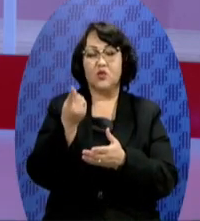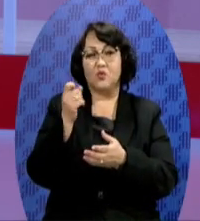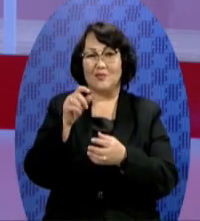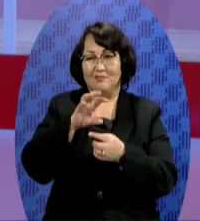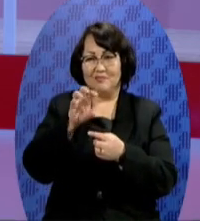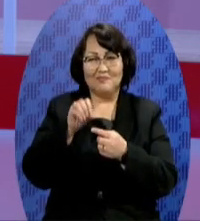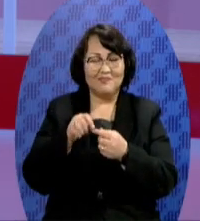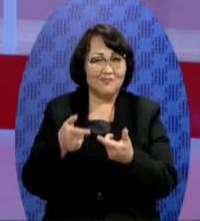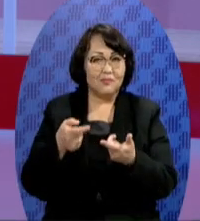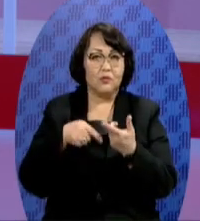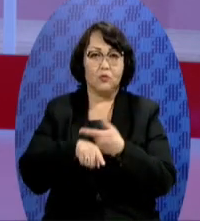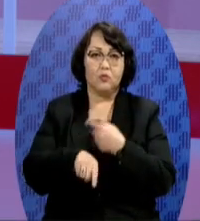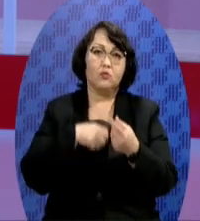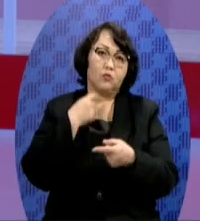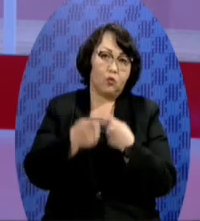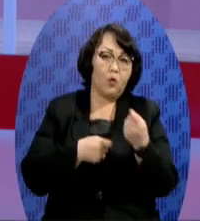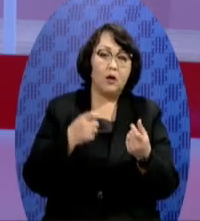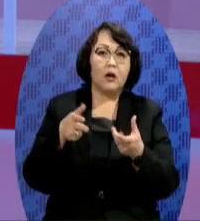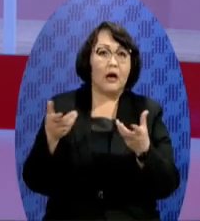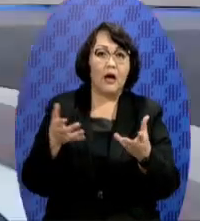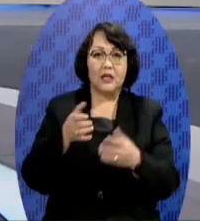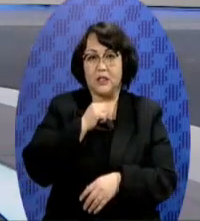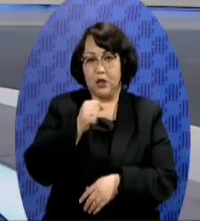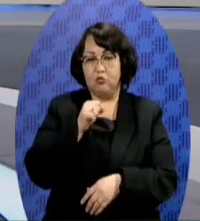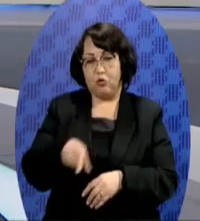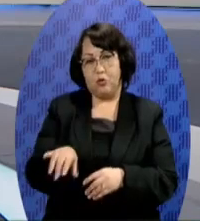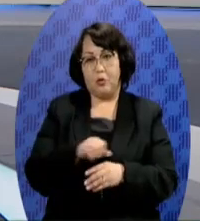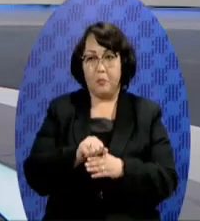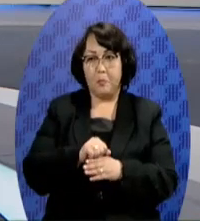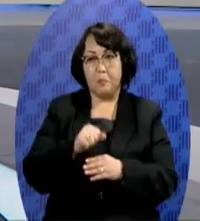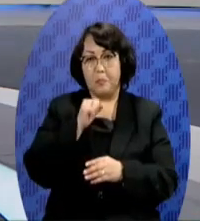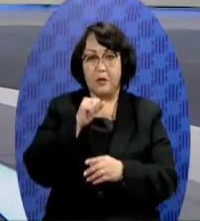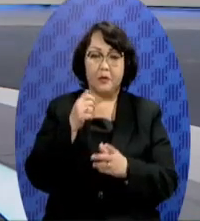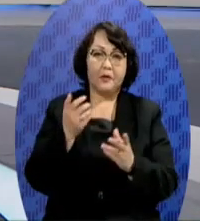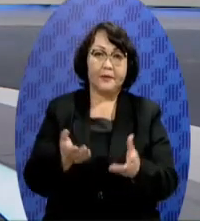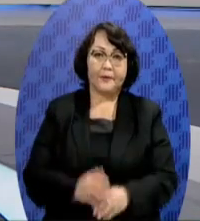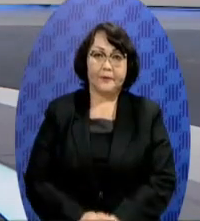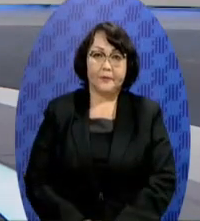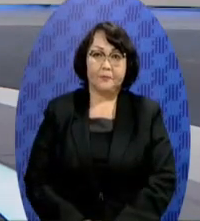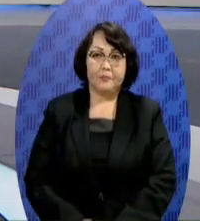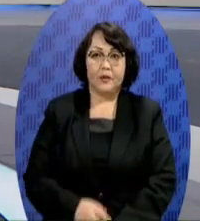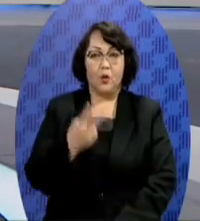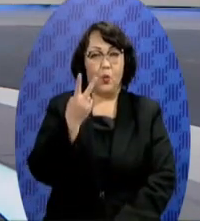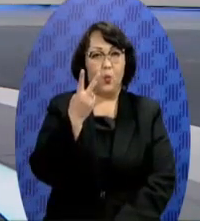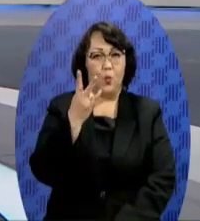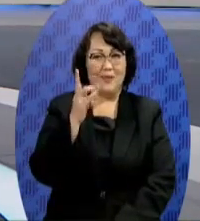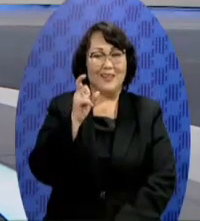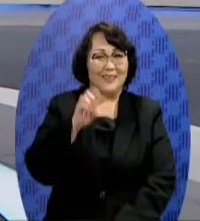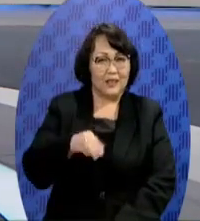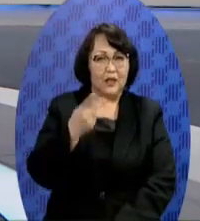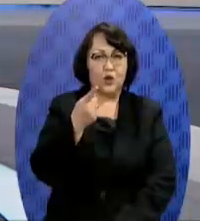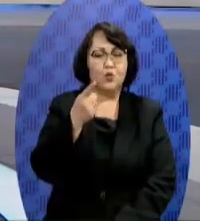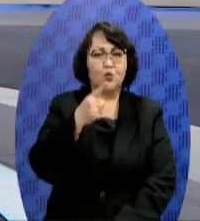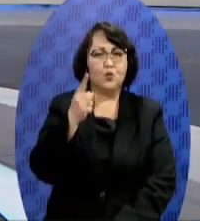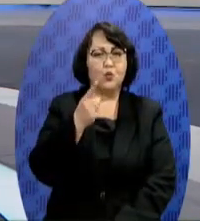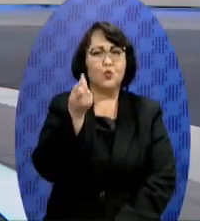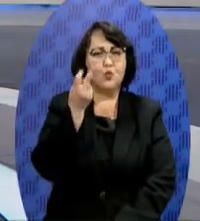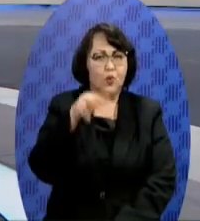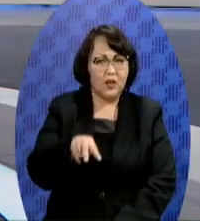сэдвийг онцолж байна. Энэхүү болон сэтгүүлч үйлэн солон хөтлөө болно. За тэгэхээр үүлээ үнэтцүүл гэдэг ойлголтод яг юу багтаж